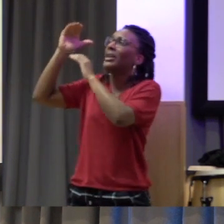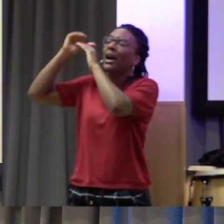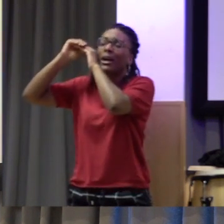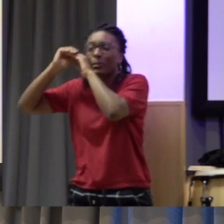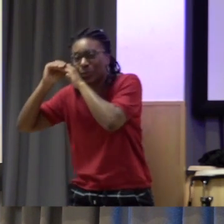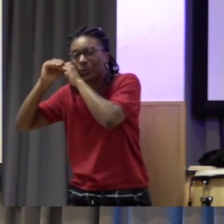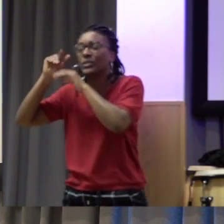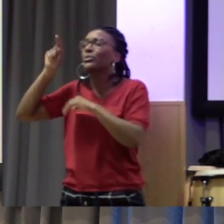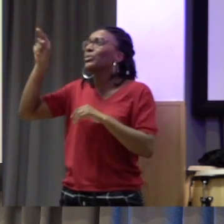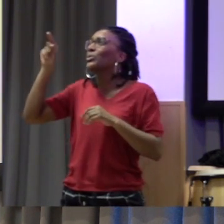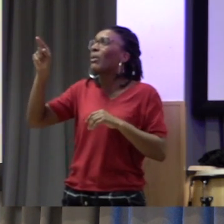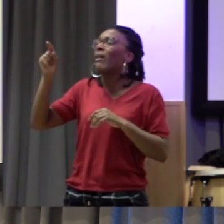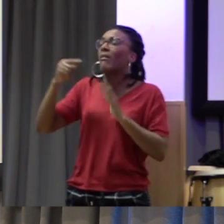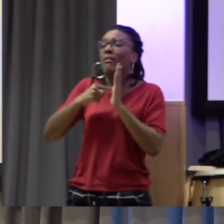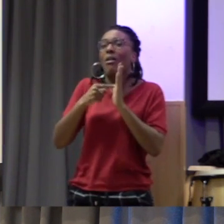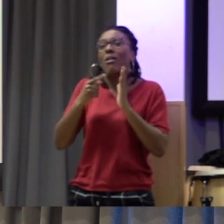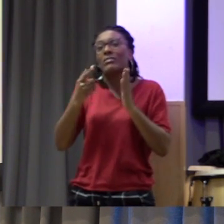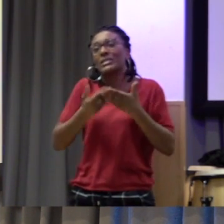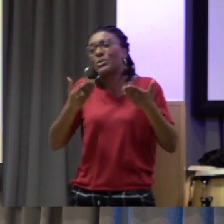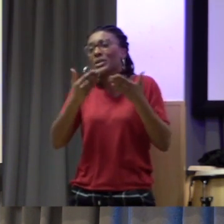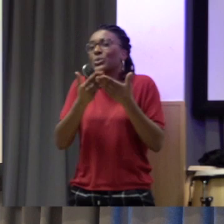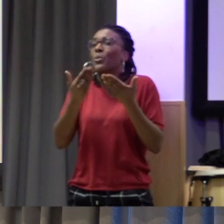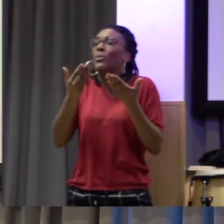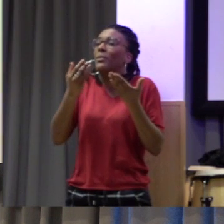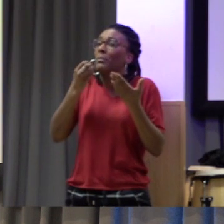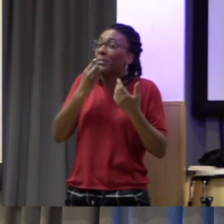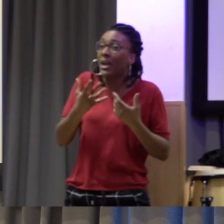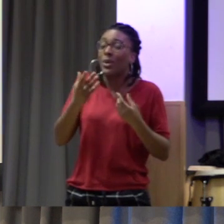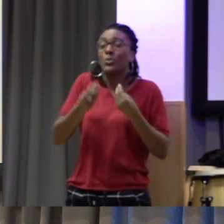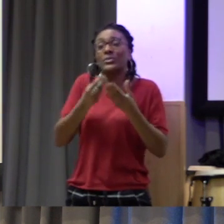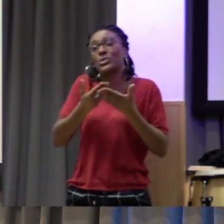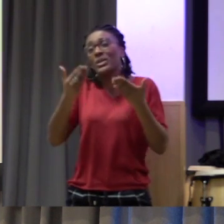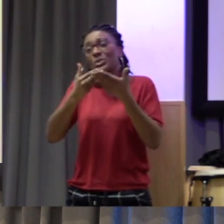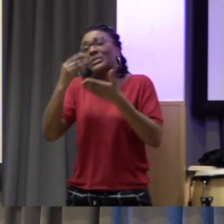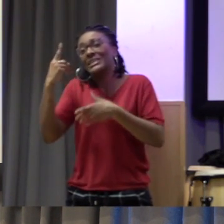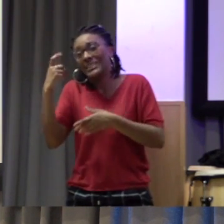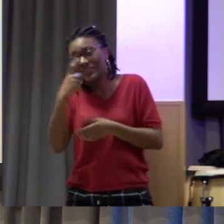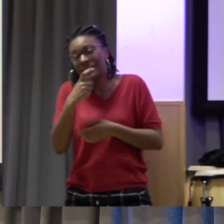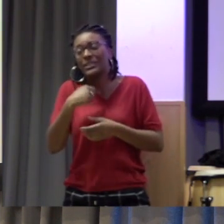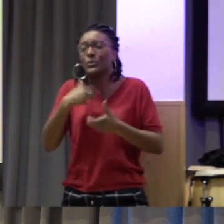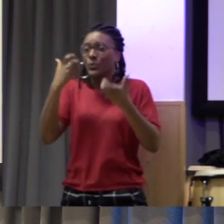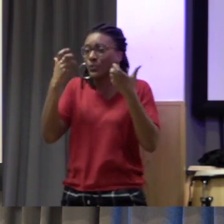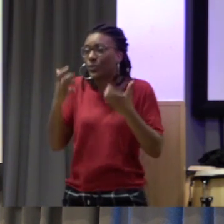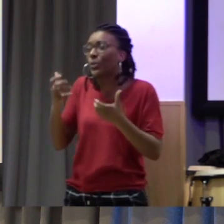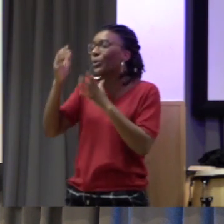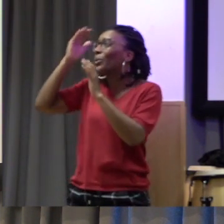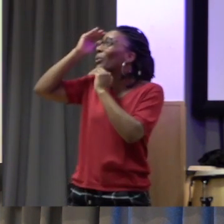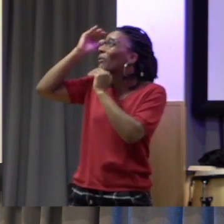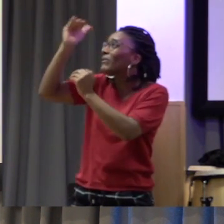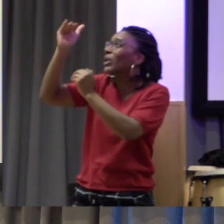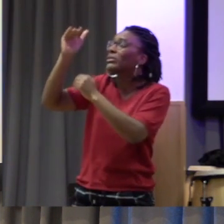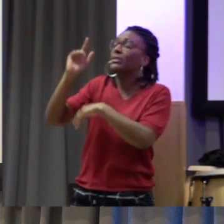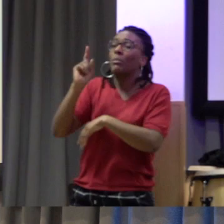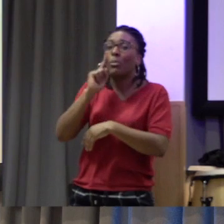sur toi, dans les moments, les bons moments comme dans les moments difficiles. Nous voulons te faire confiance, parce que nous savons que ce qui